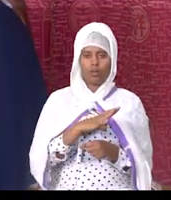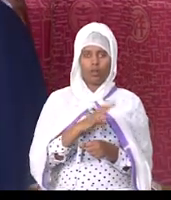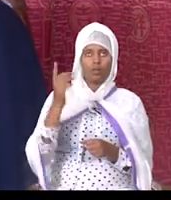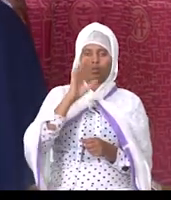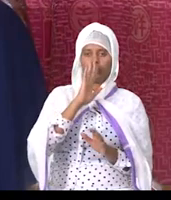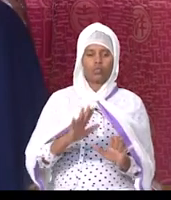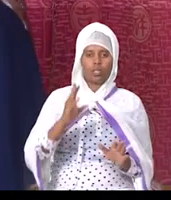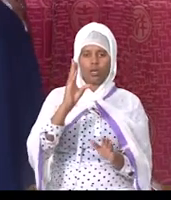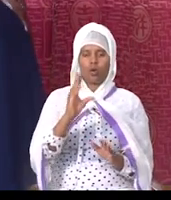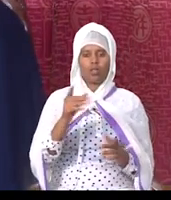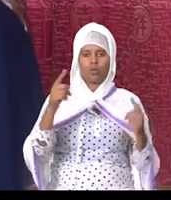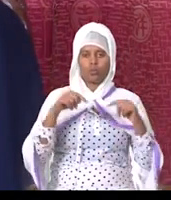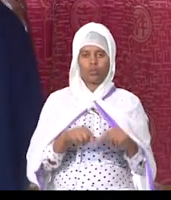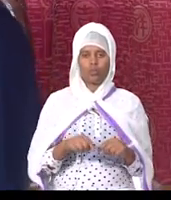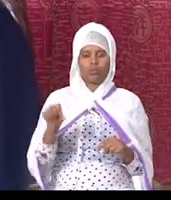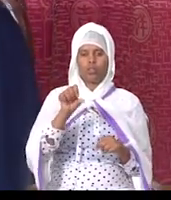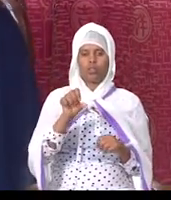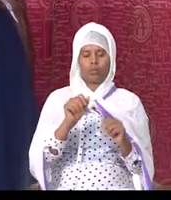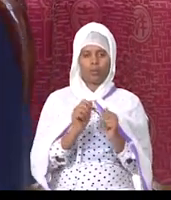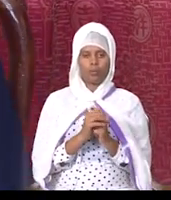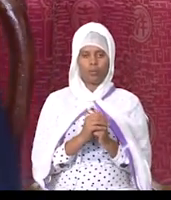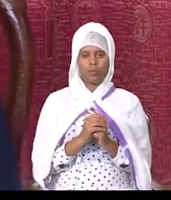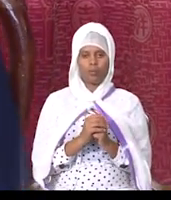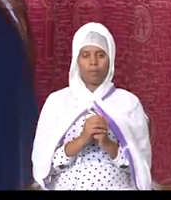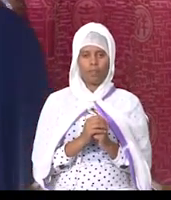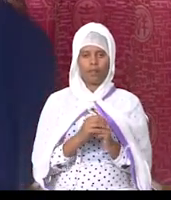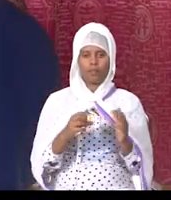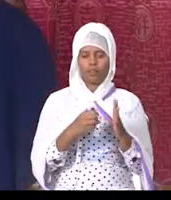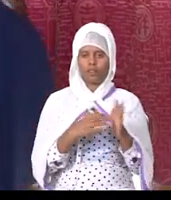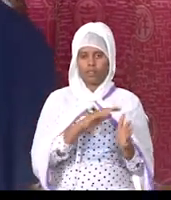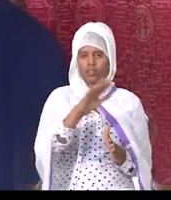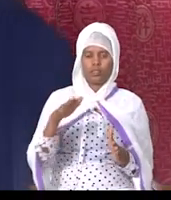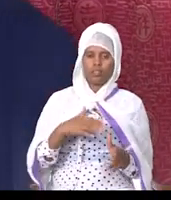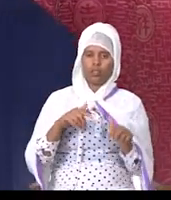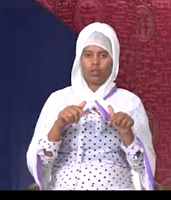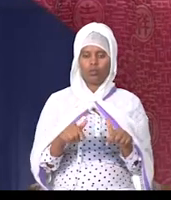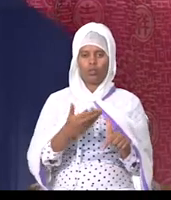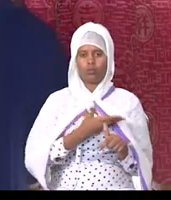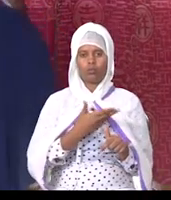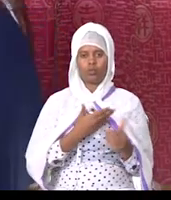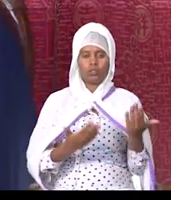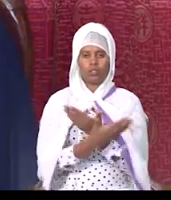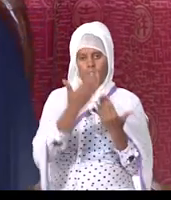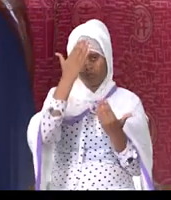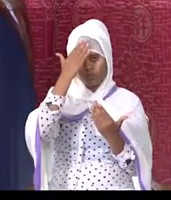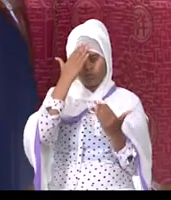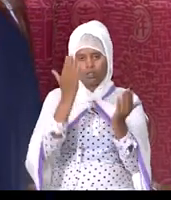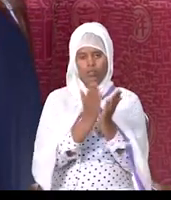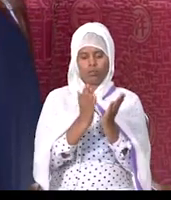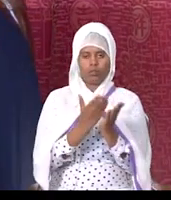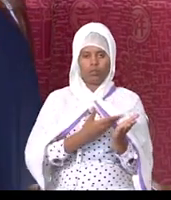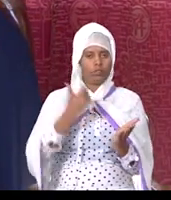ከሎ ቅዱሳን ሃዋርያት ናብኡ ቀሪቦም ሓተትዎ ይብል ማለት እዩ። ስለዚ ንሕና እውን ሎሚ ብዙሕ ዘይንፈልጦ